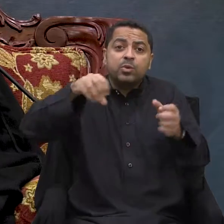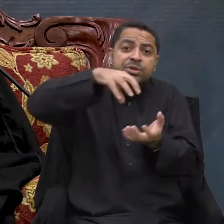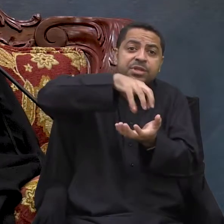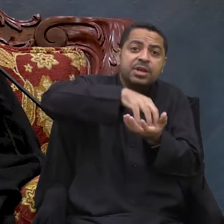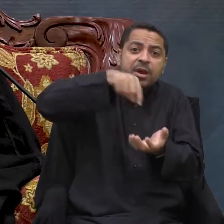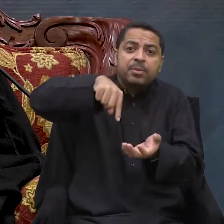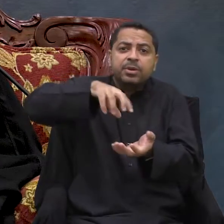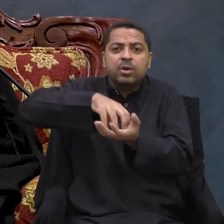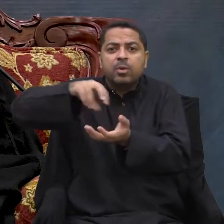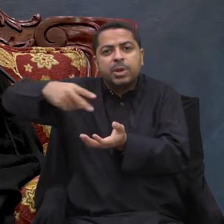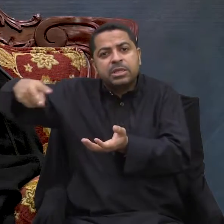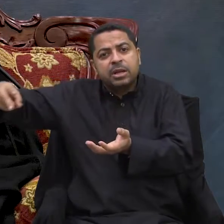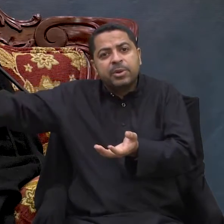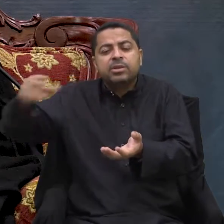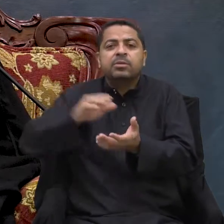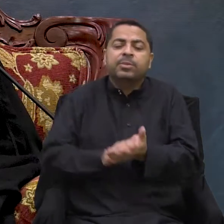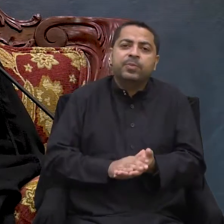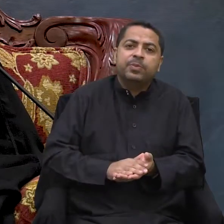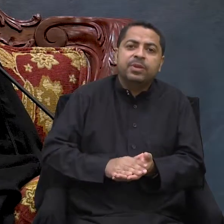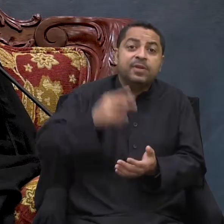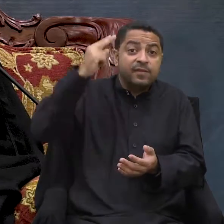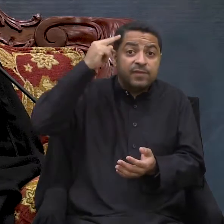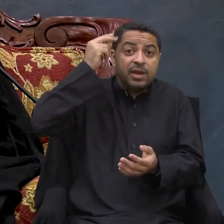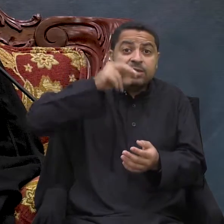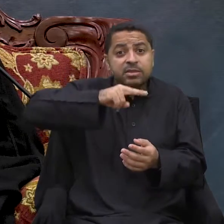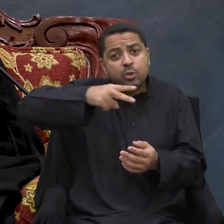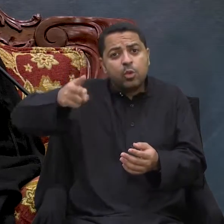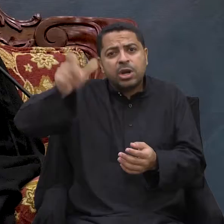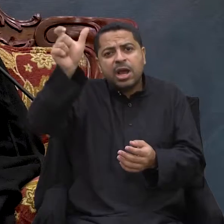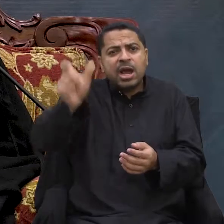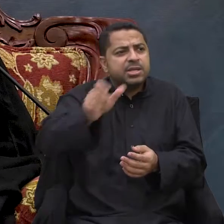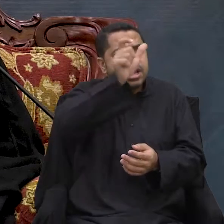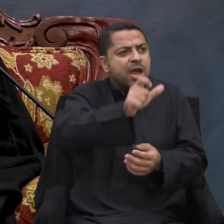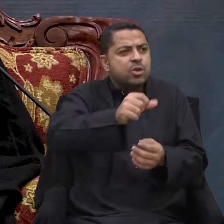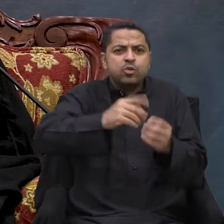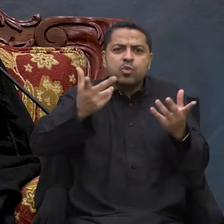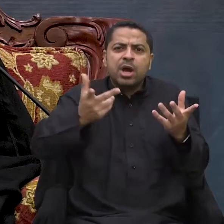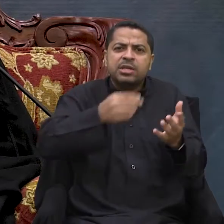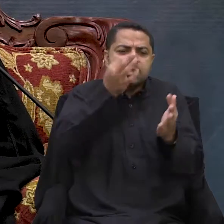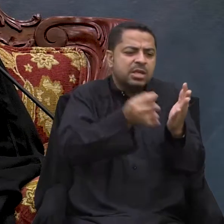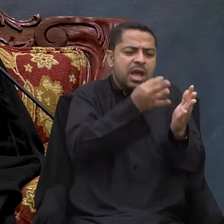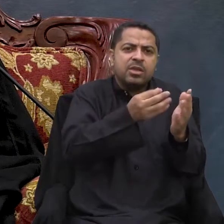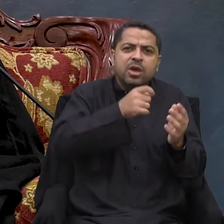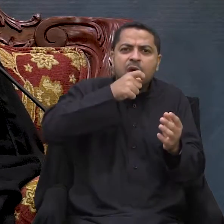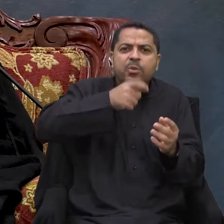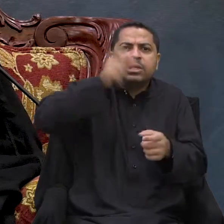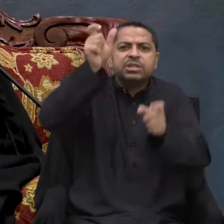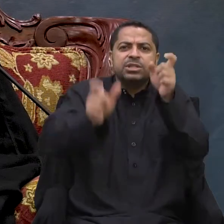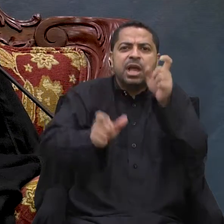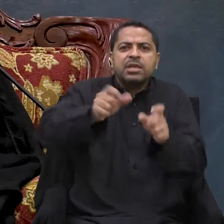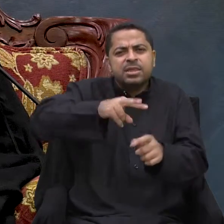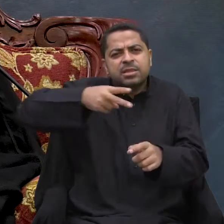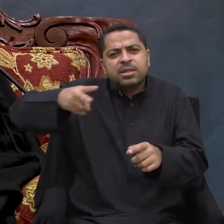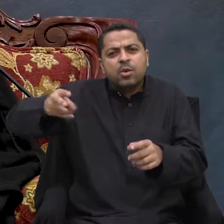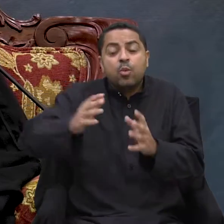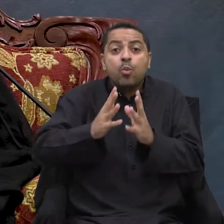هذه الفعاليات والنشاطات والأشخاص والأعمال والحركات